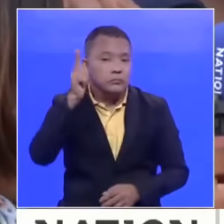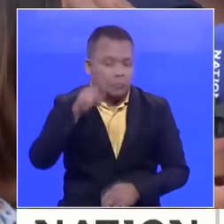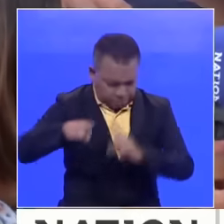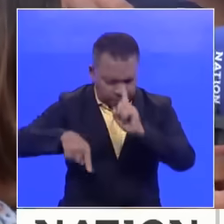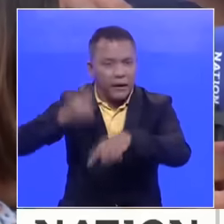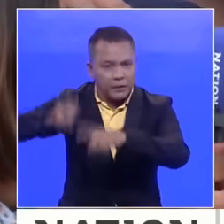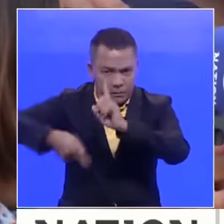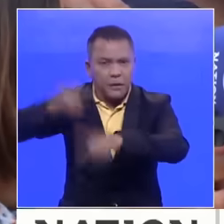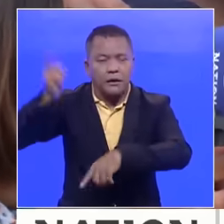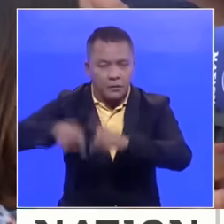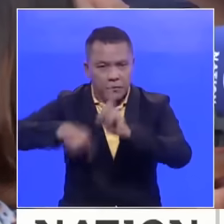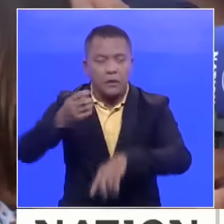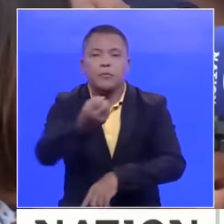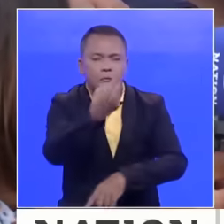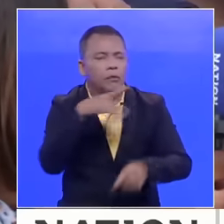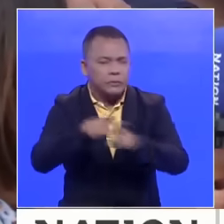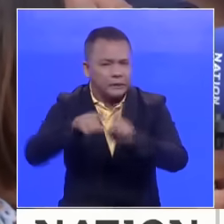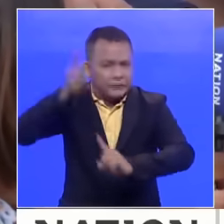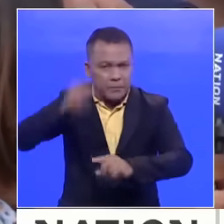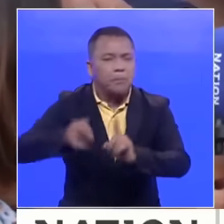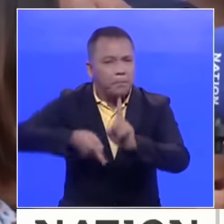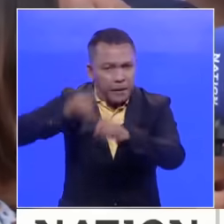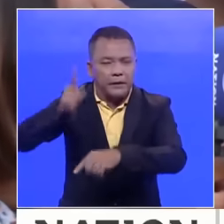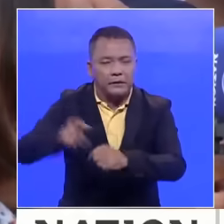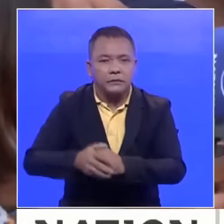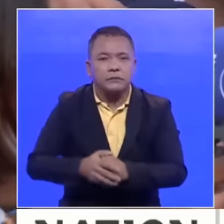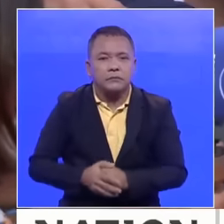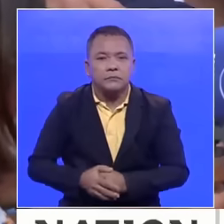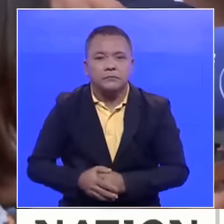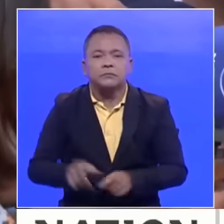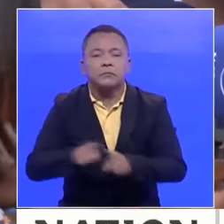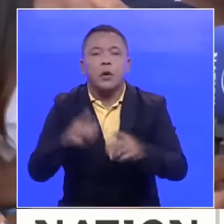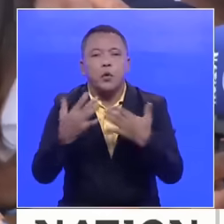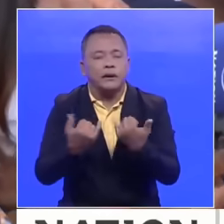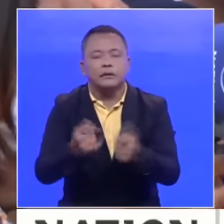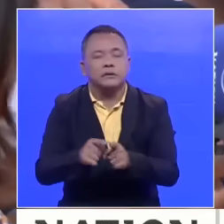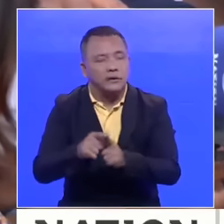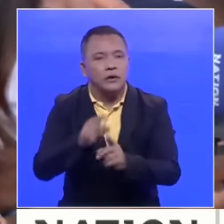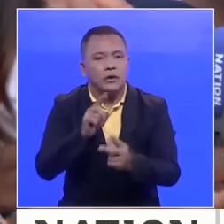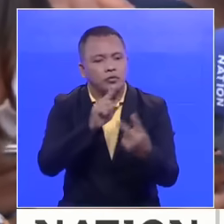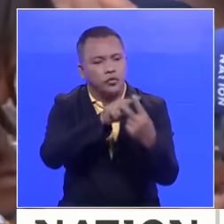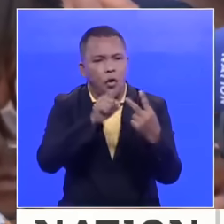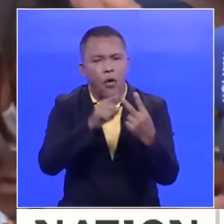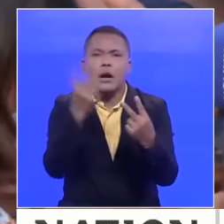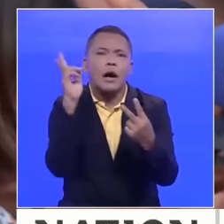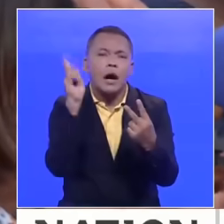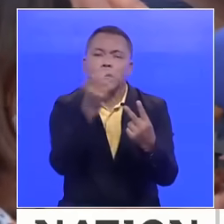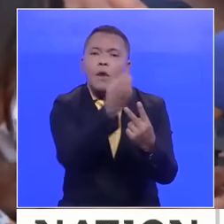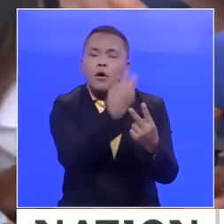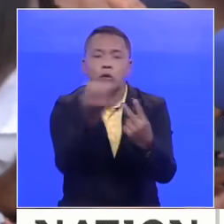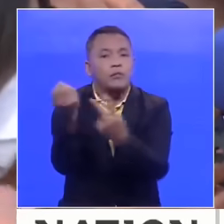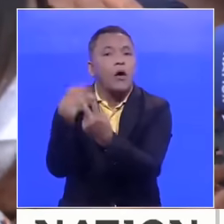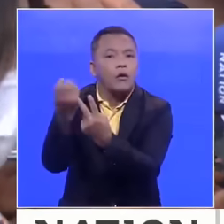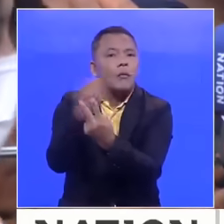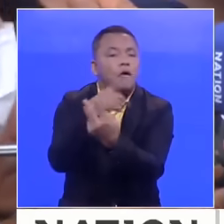ๆเจ้าตัวก็บอกไป 100%เออเจ้าตัวคือพูดง่ายๆตอนเนี้ย 2กระแสขึ้นไปจาก 2ฝั่งที่เป็น